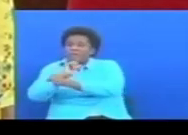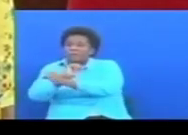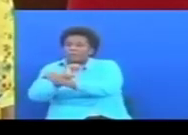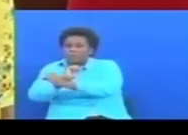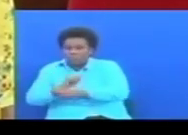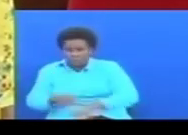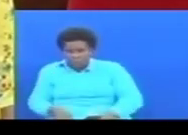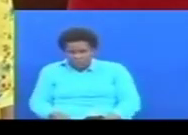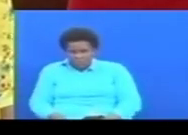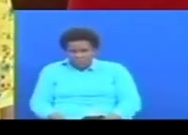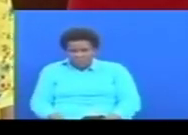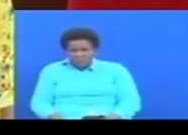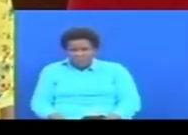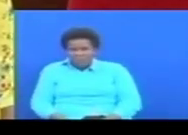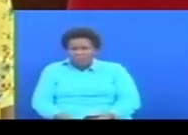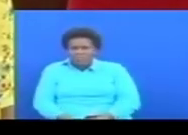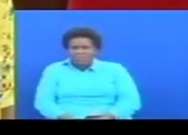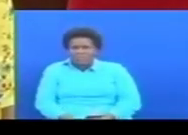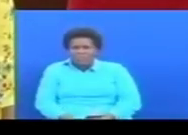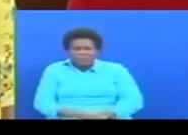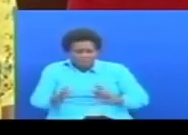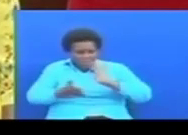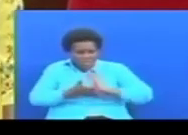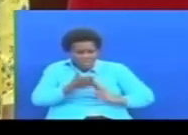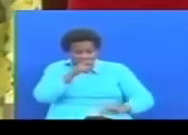mkianzia na hapo Mazizini?